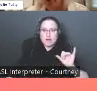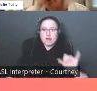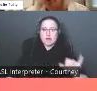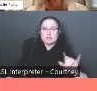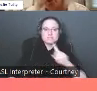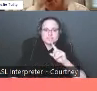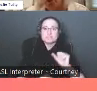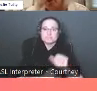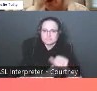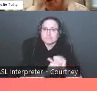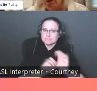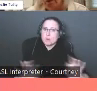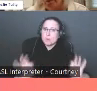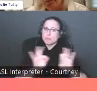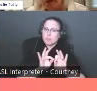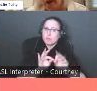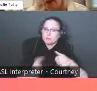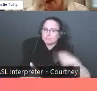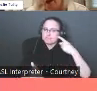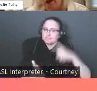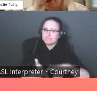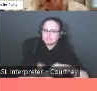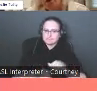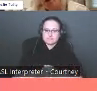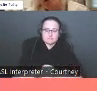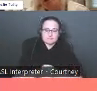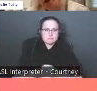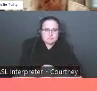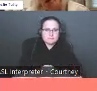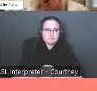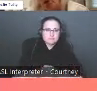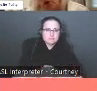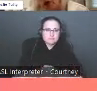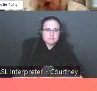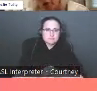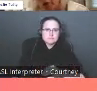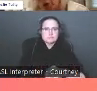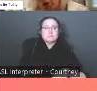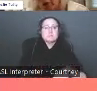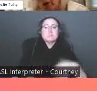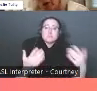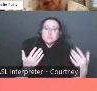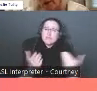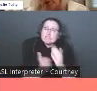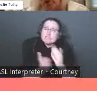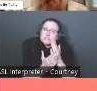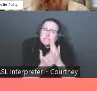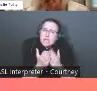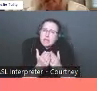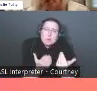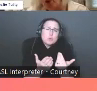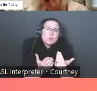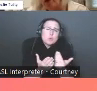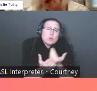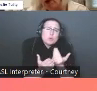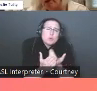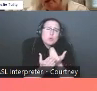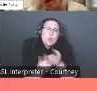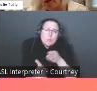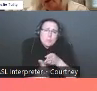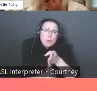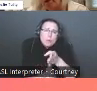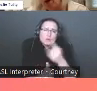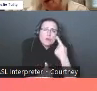de couple. Et avec le temps, j'ai commencé à comprendre qu'il s'agissait d'une considération importante. Il y a certaines approches